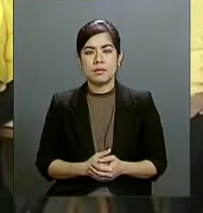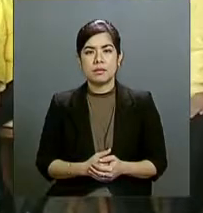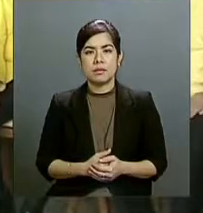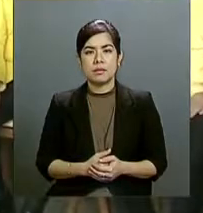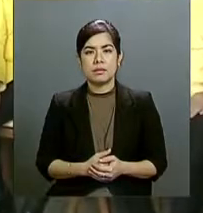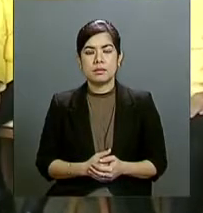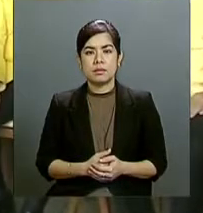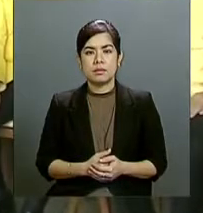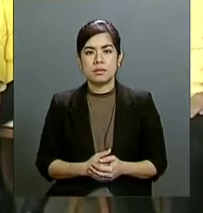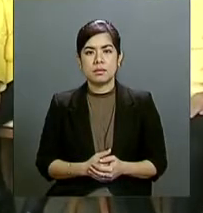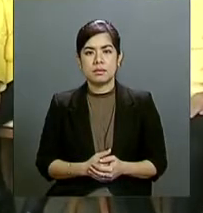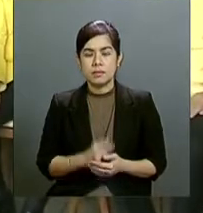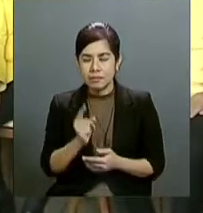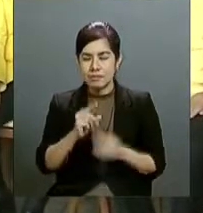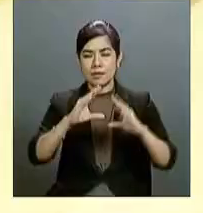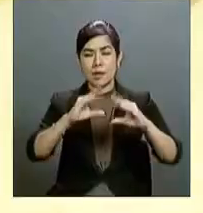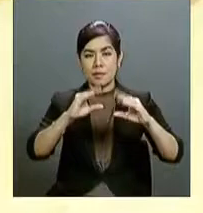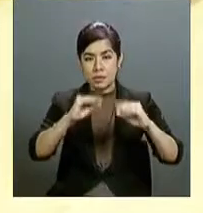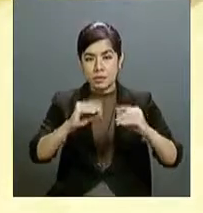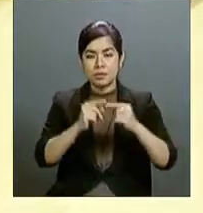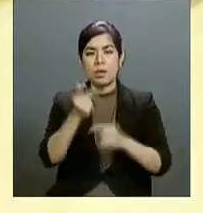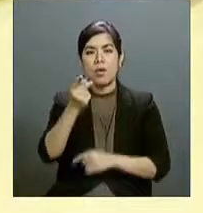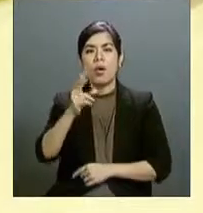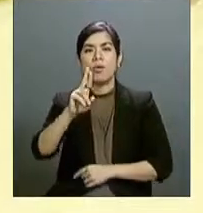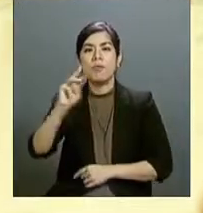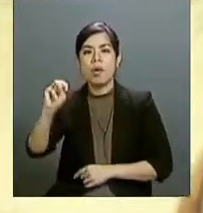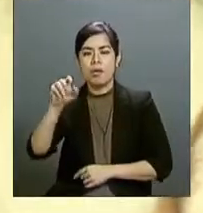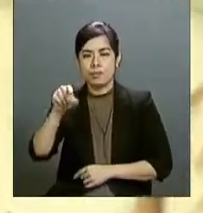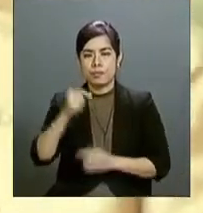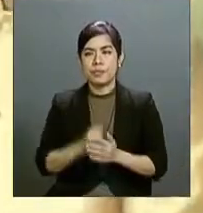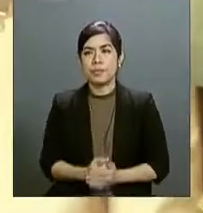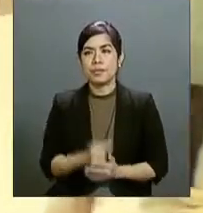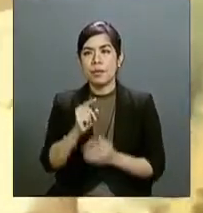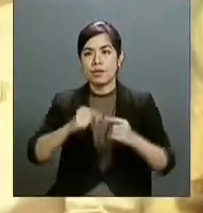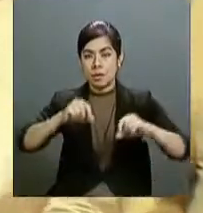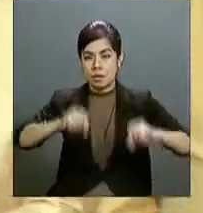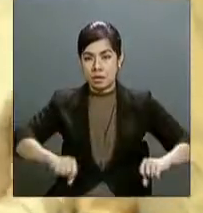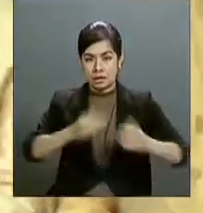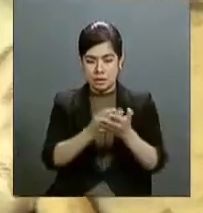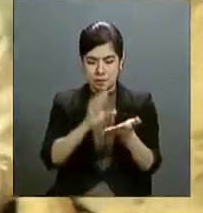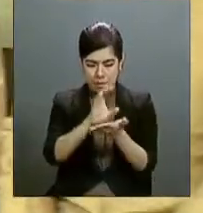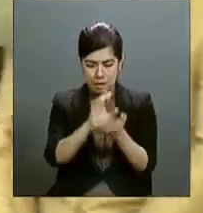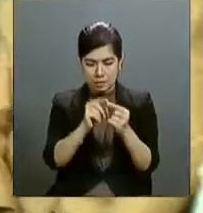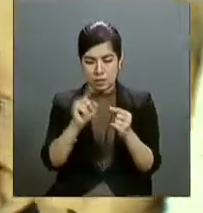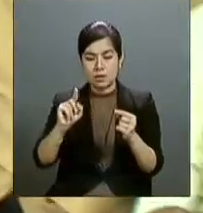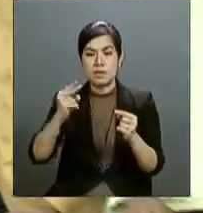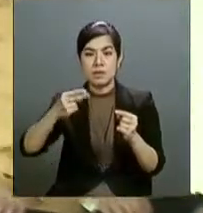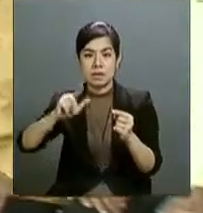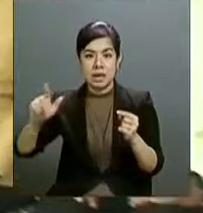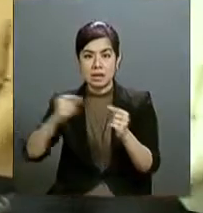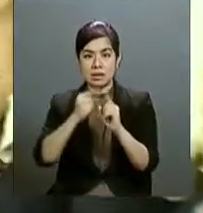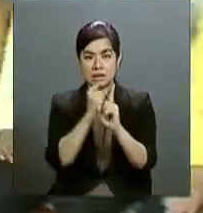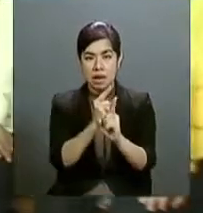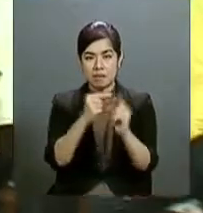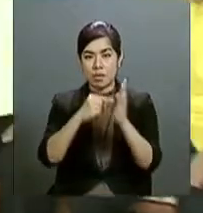อ้ส่วนการประชุมคณะรัฐมนตรีนะคะเตรียมที่จะอนุมัติงบประมาณกว่า10,000 ล้านบาทตามที่จังหวัด